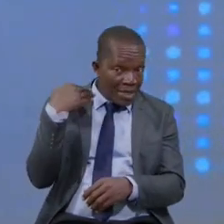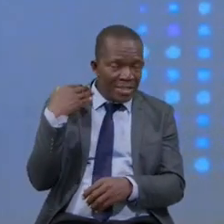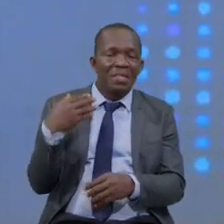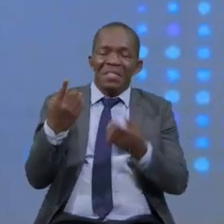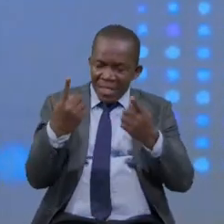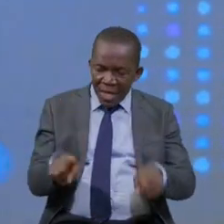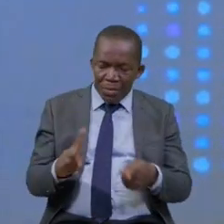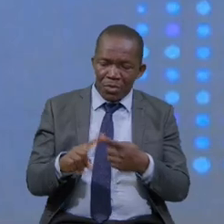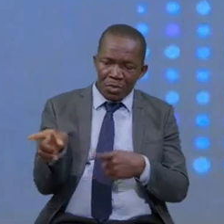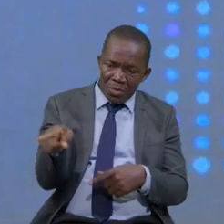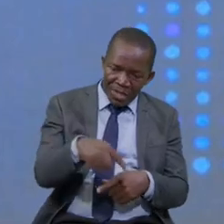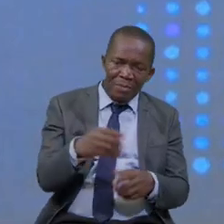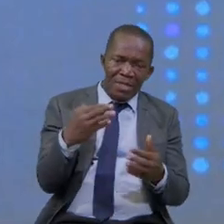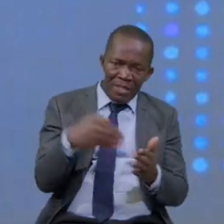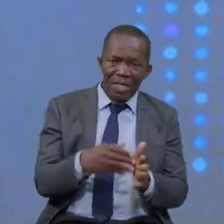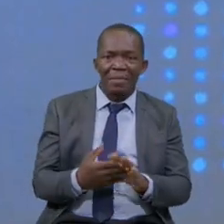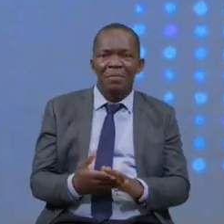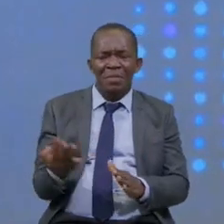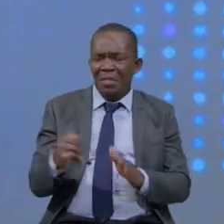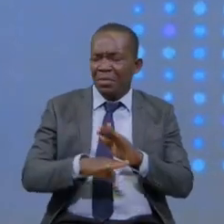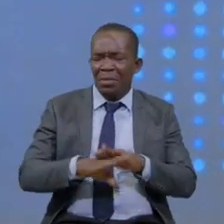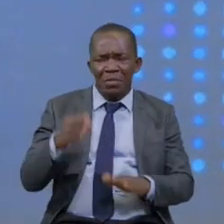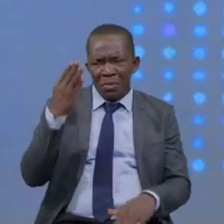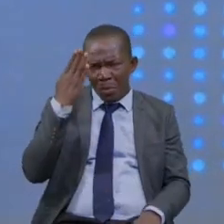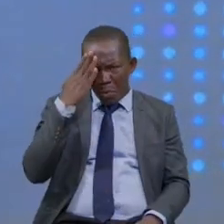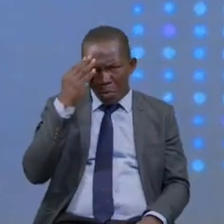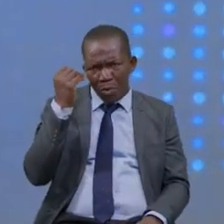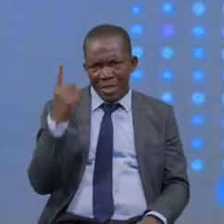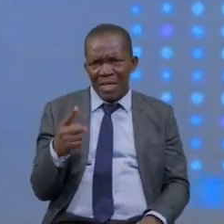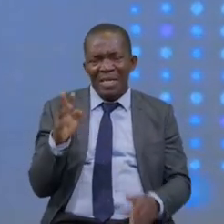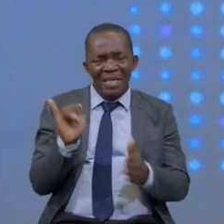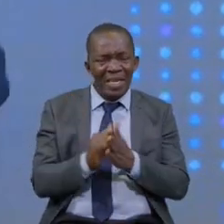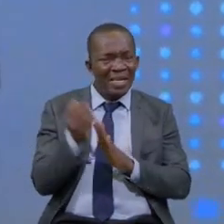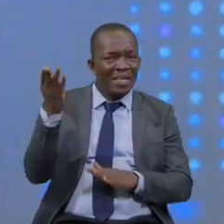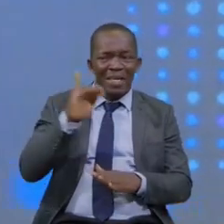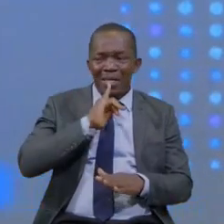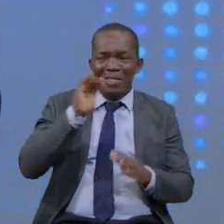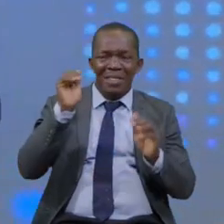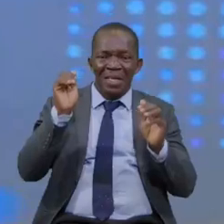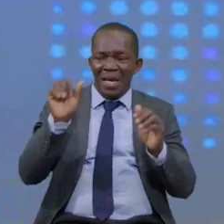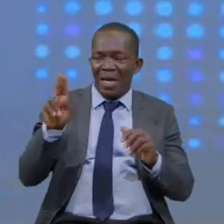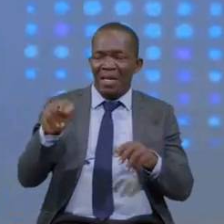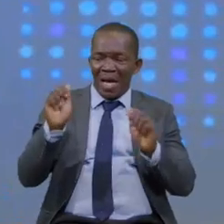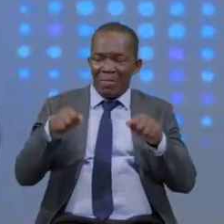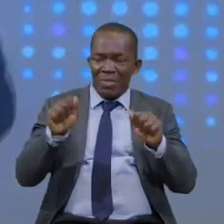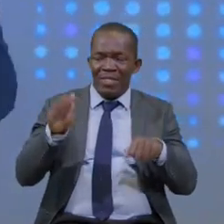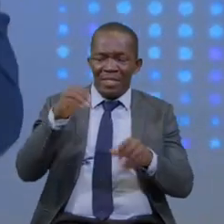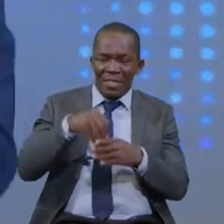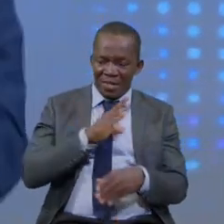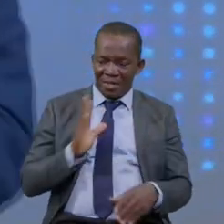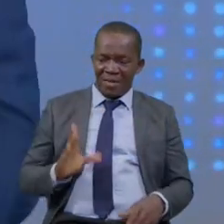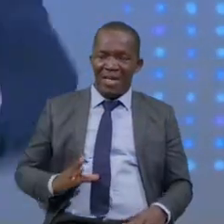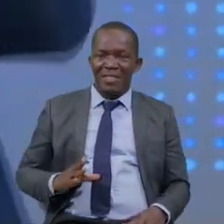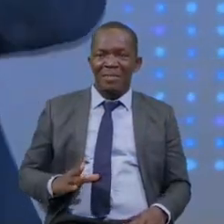pas qu'il y a une capacité en Christ, une capacité dans le Sauveur.